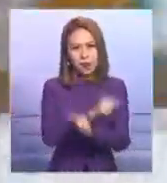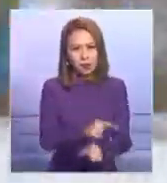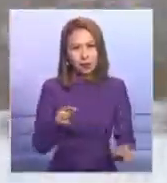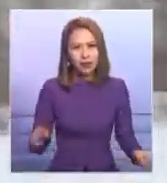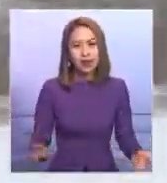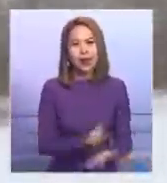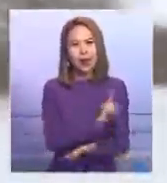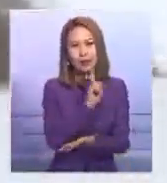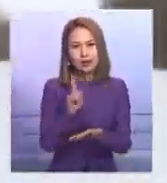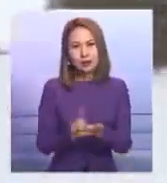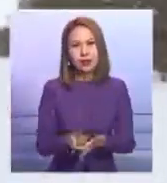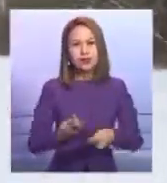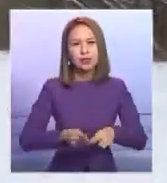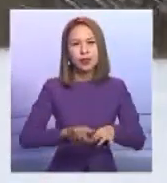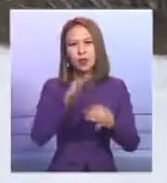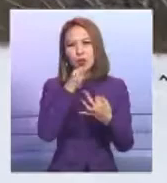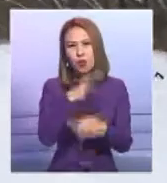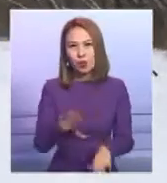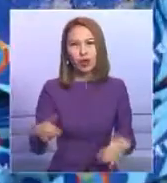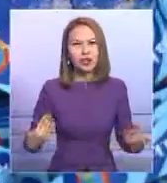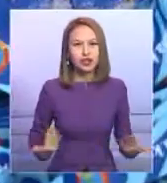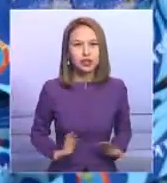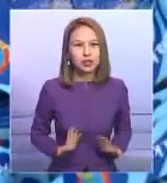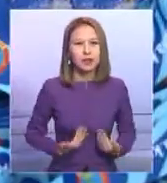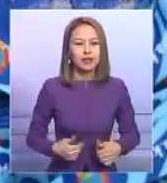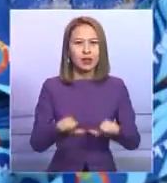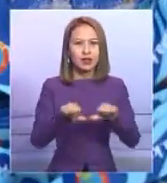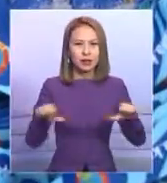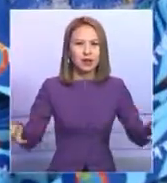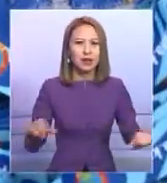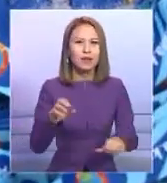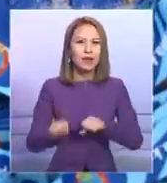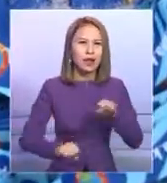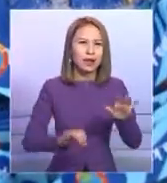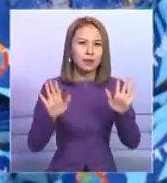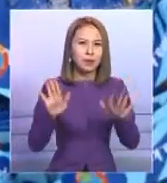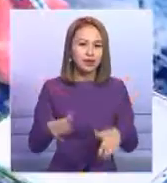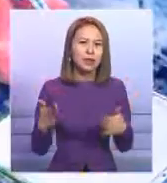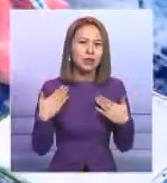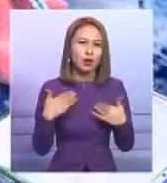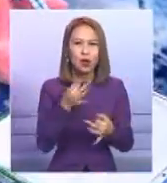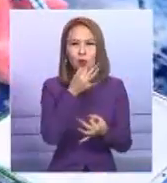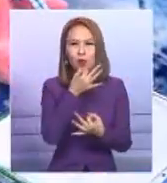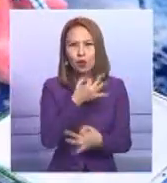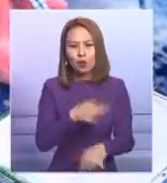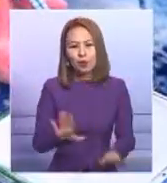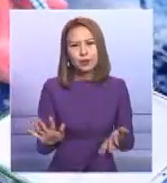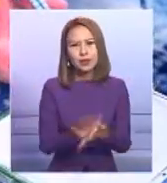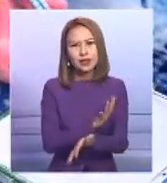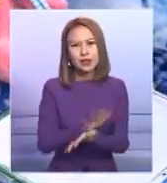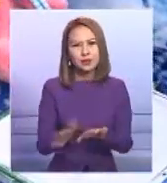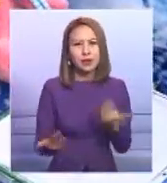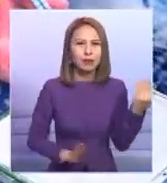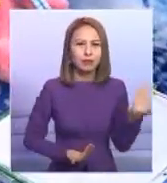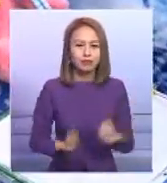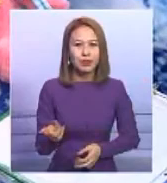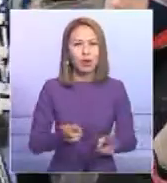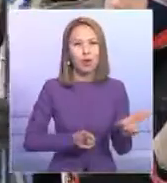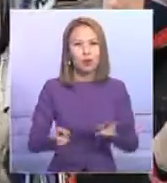Айта кетейік, кез келген тұрғын жасыл белдеуде орналасқан веложолда демалыс күндері тегін шаңғымен коньки тебе